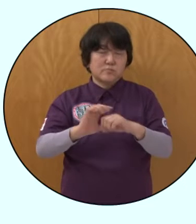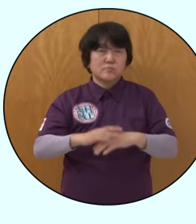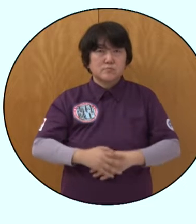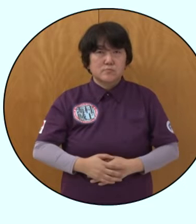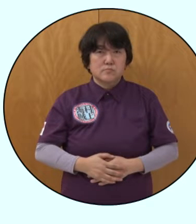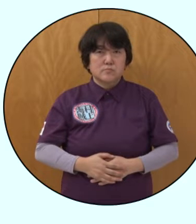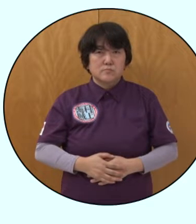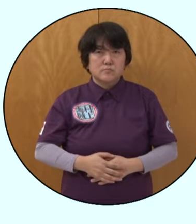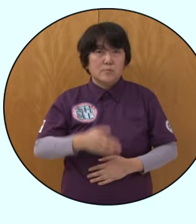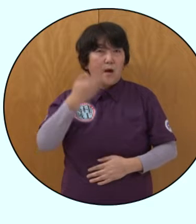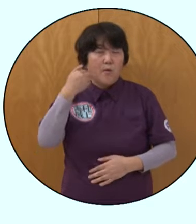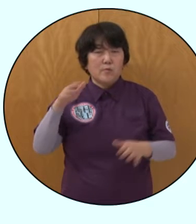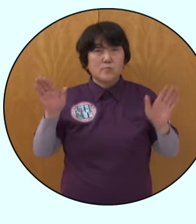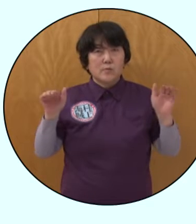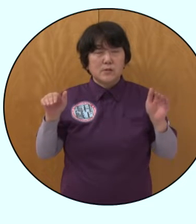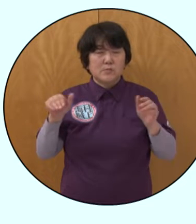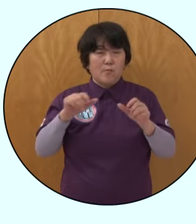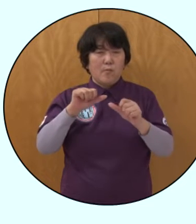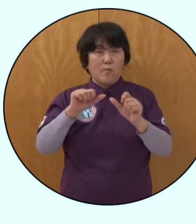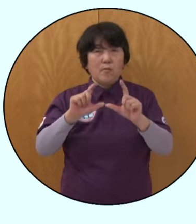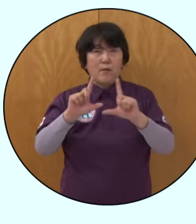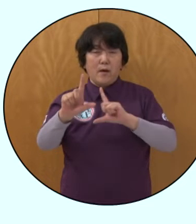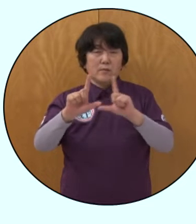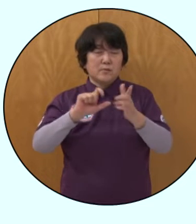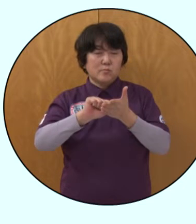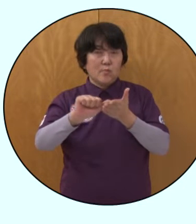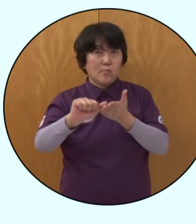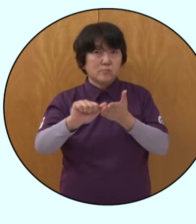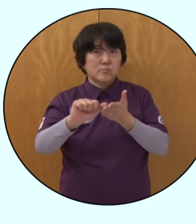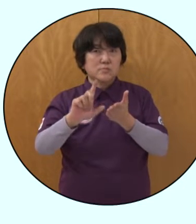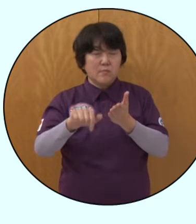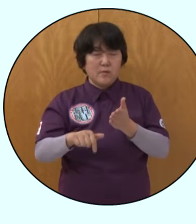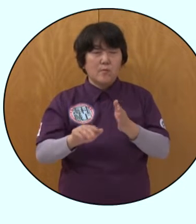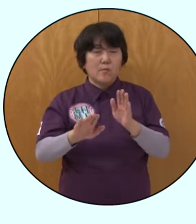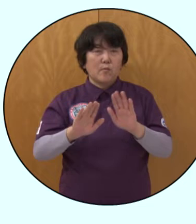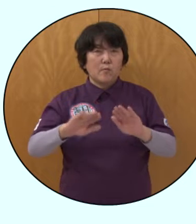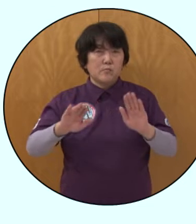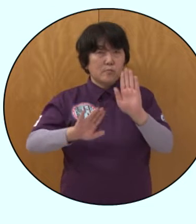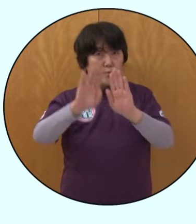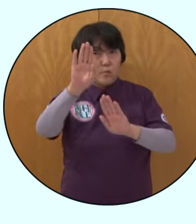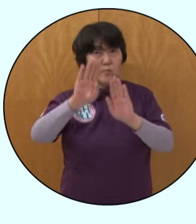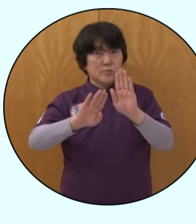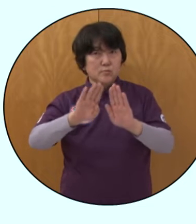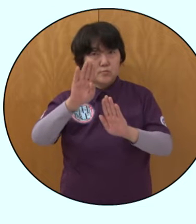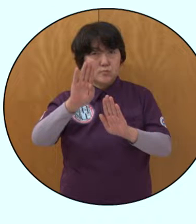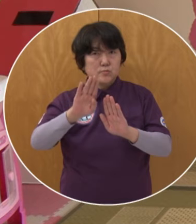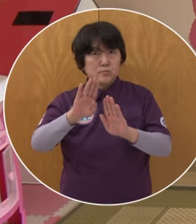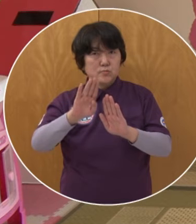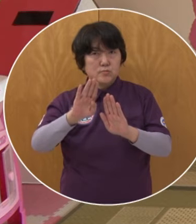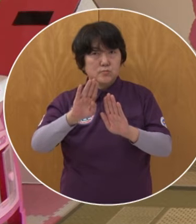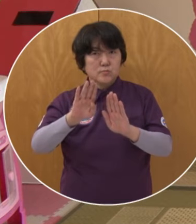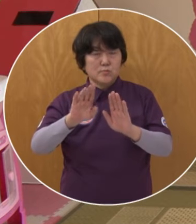青い鳥の LINE をお友達登録していただくと、お子様の様子を LINE で送ります。